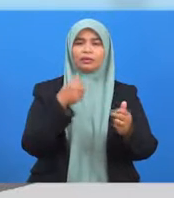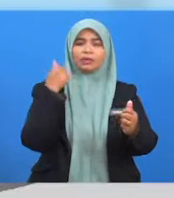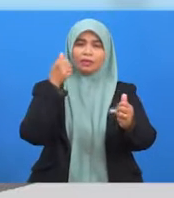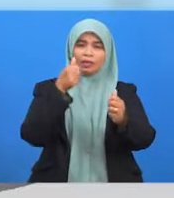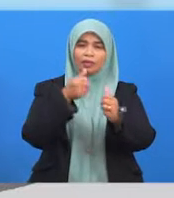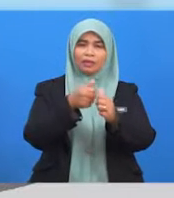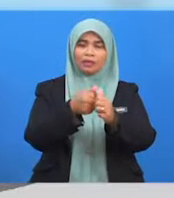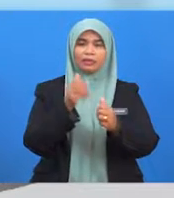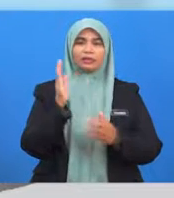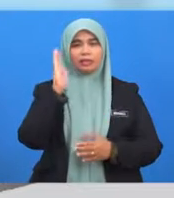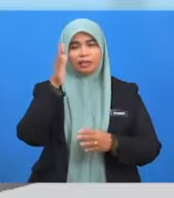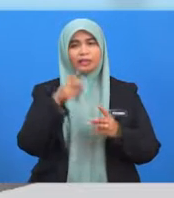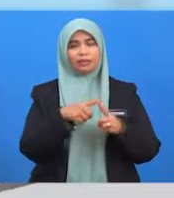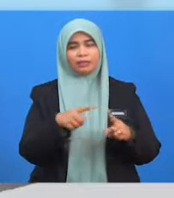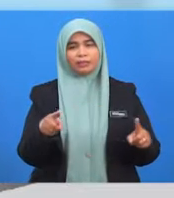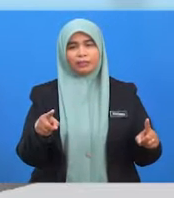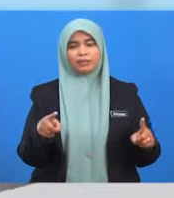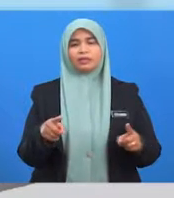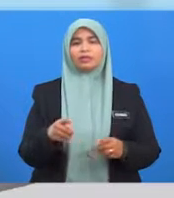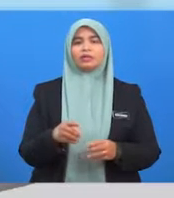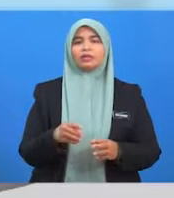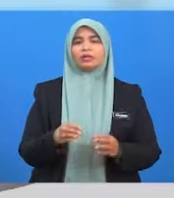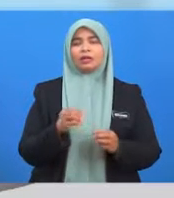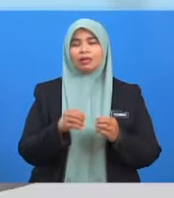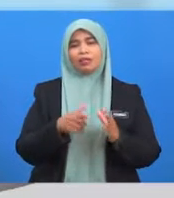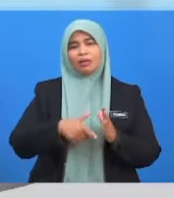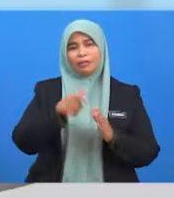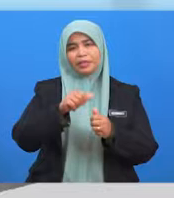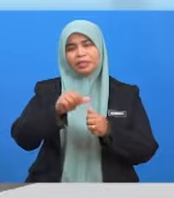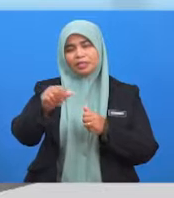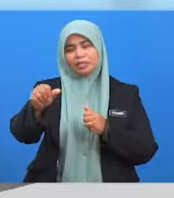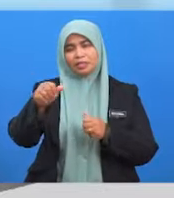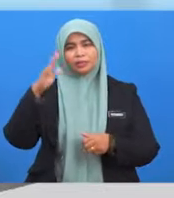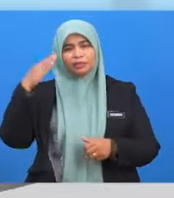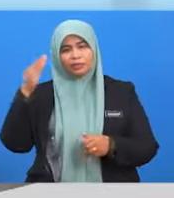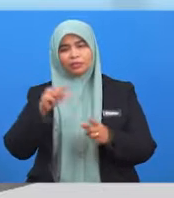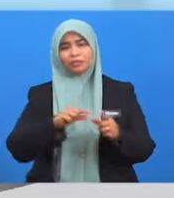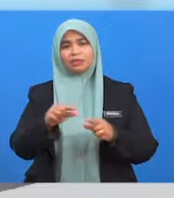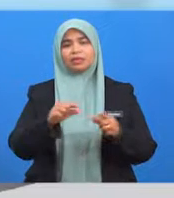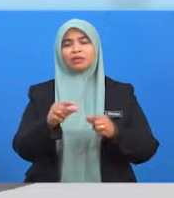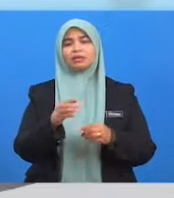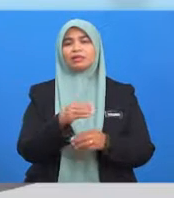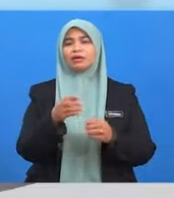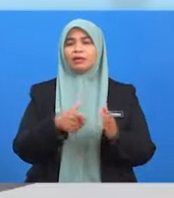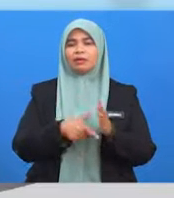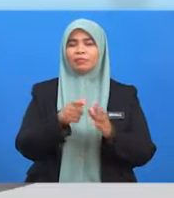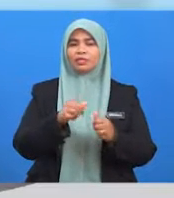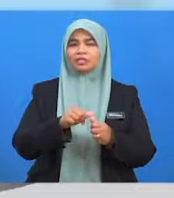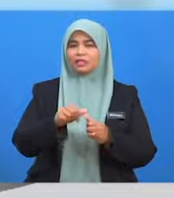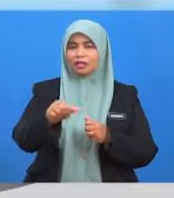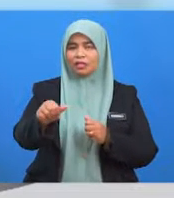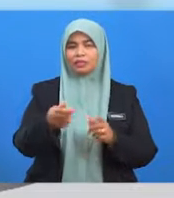akan tetapi semakin jauh bunyi itu bergerak dan menjauhi kita,